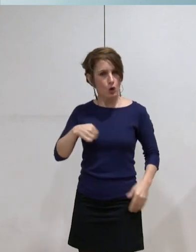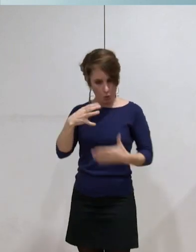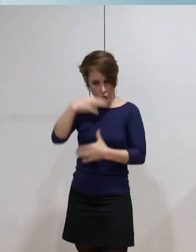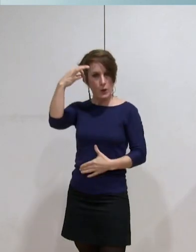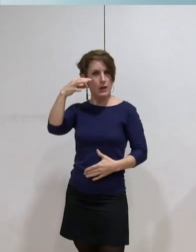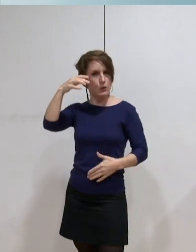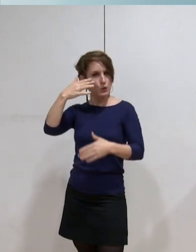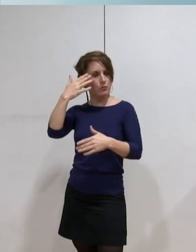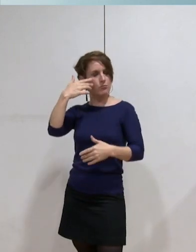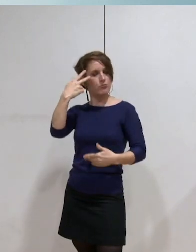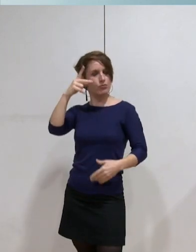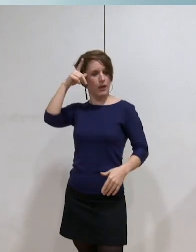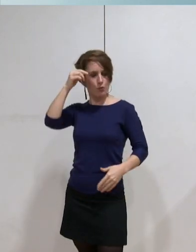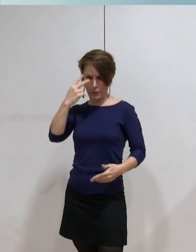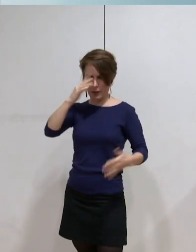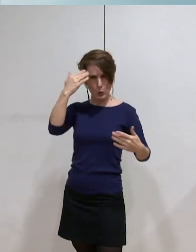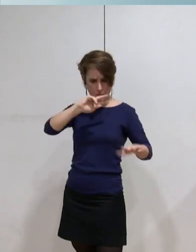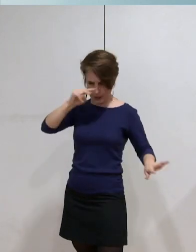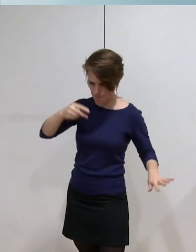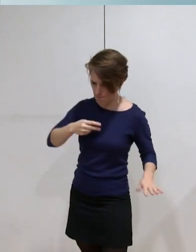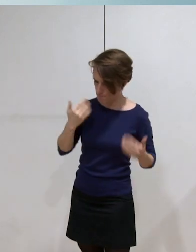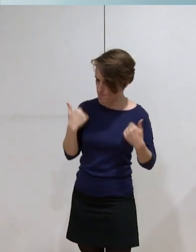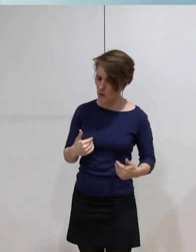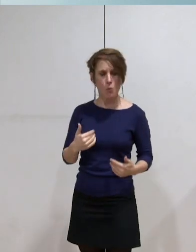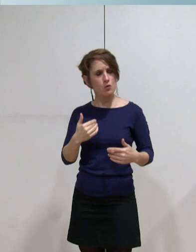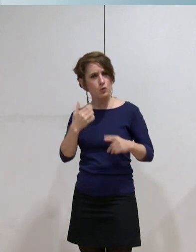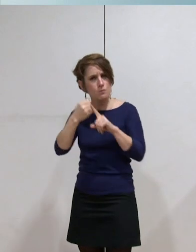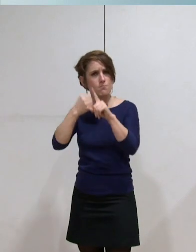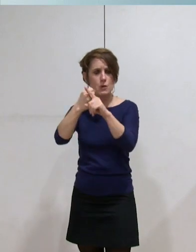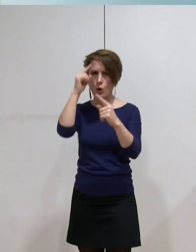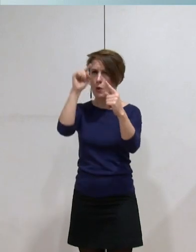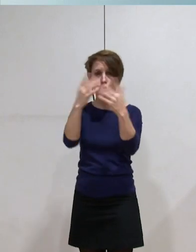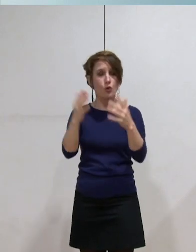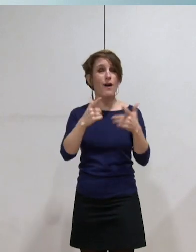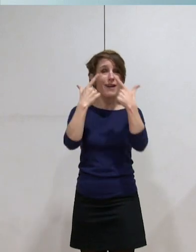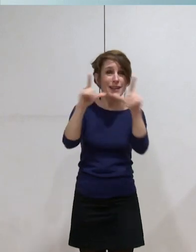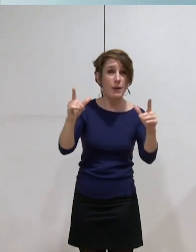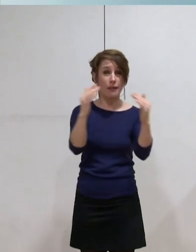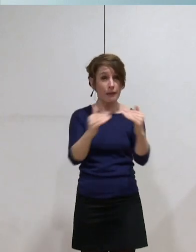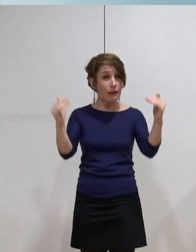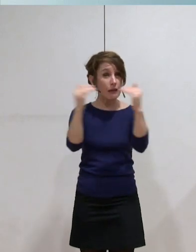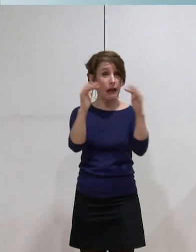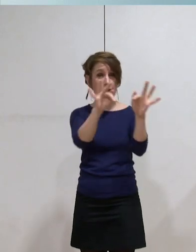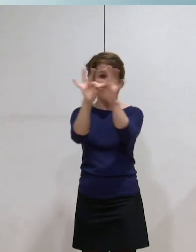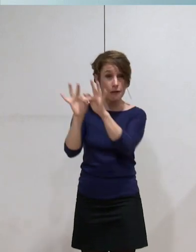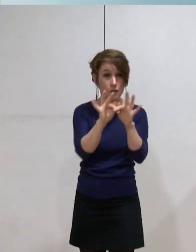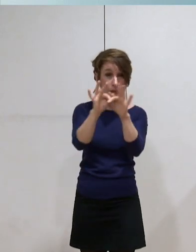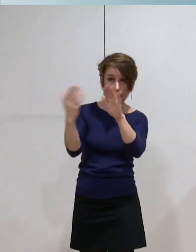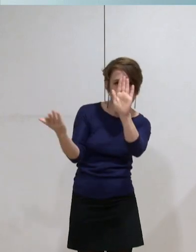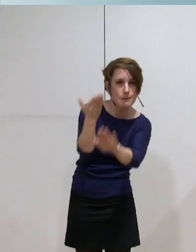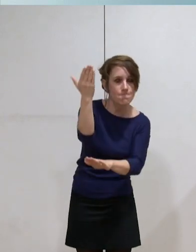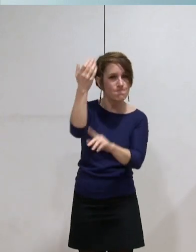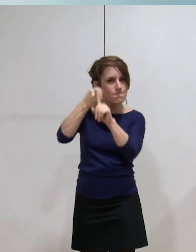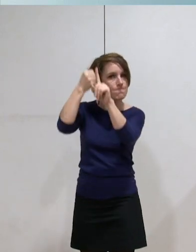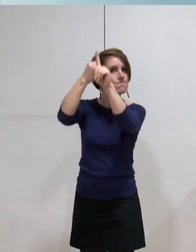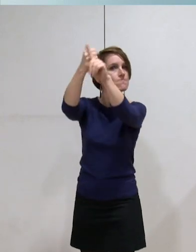est immense pour faire vivre la devise liberté égalité fraternité sans céder